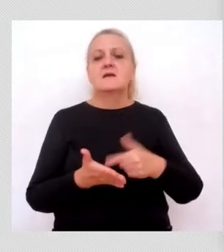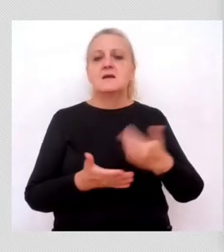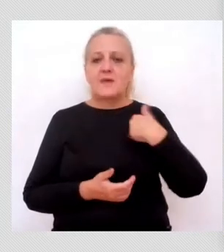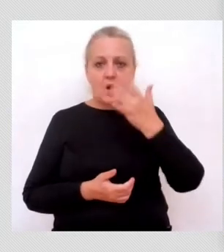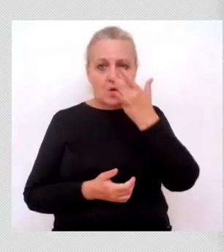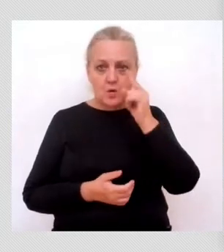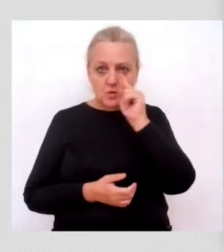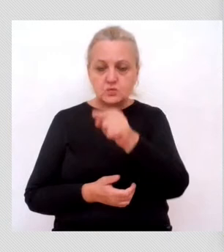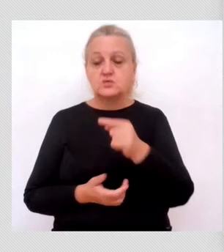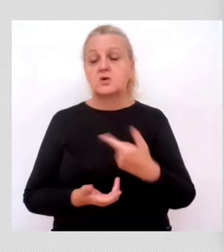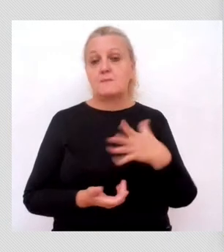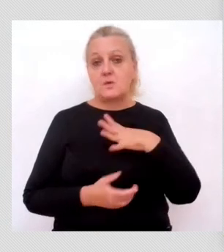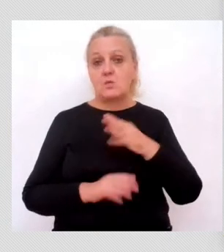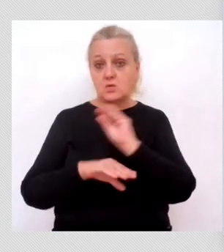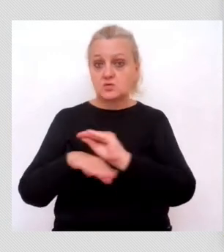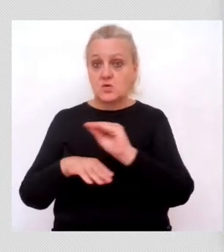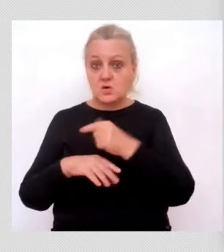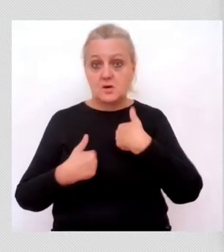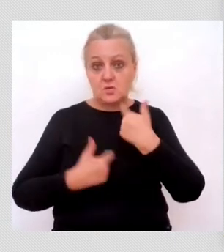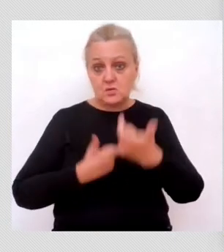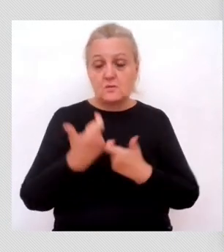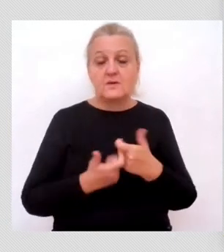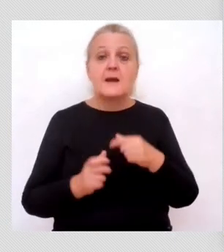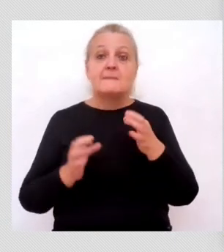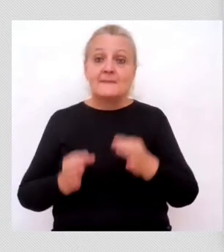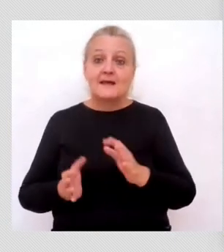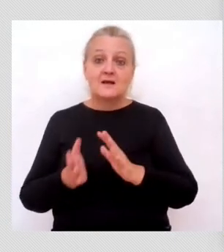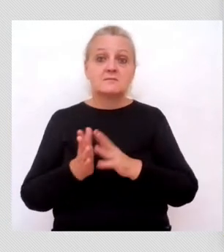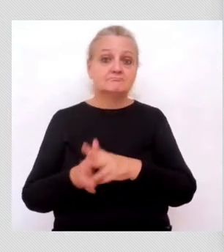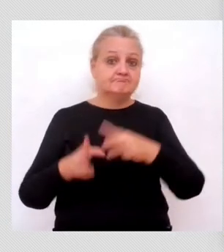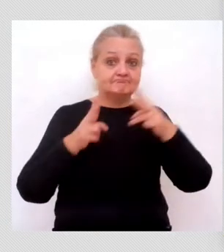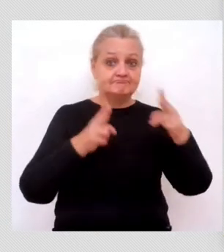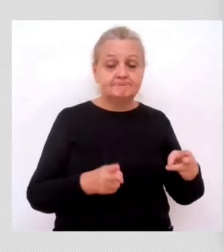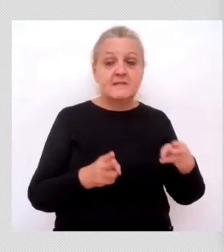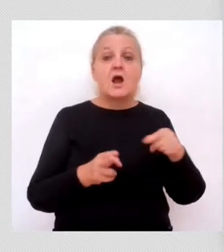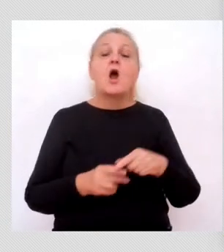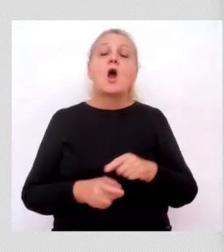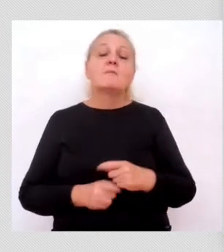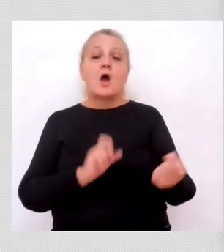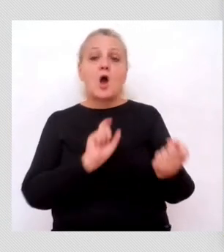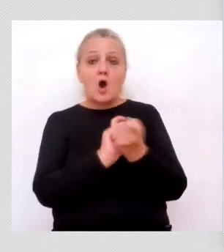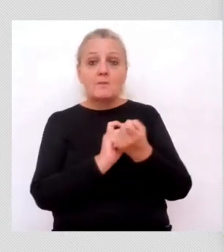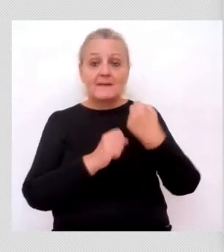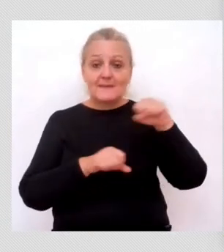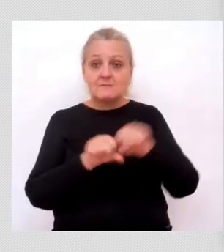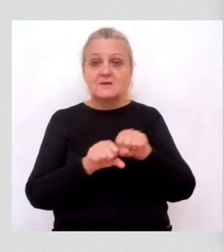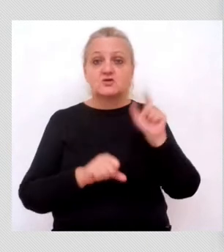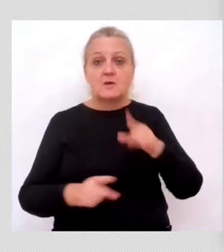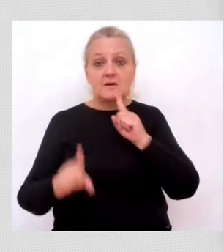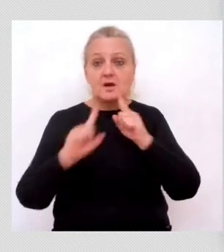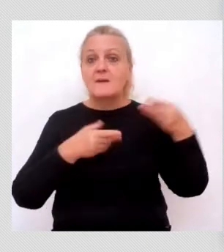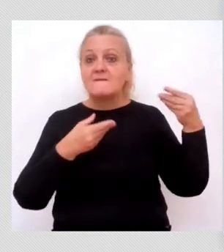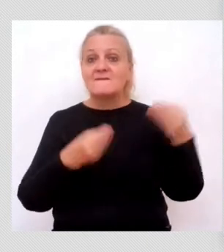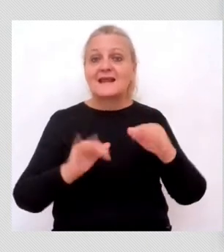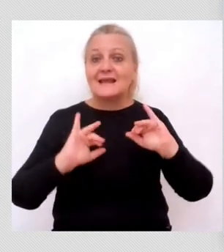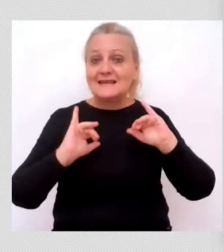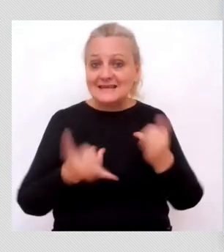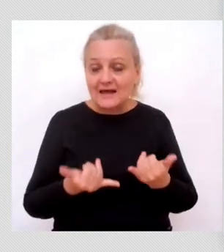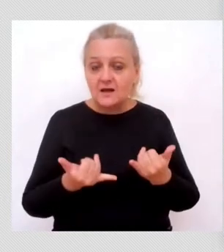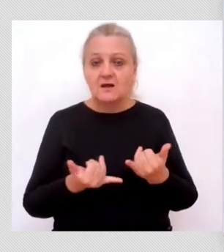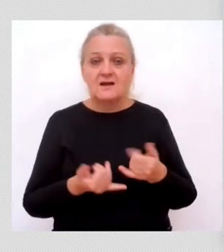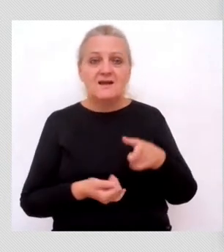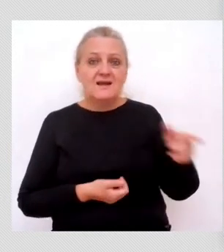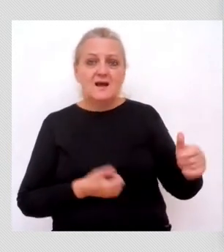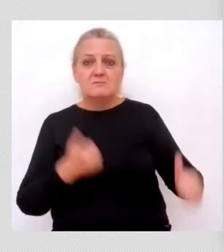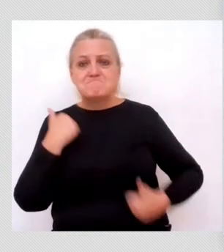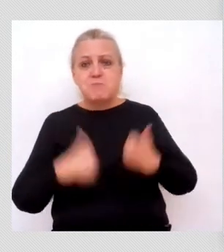Znaczy, wchodzimy w taki etap, że z opozycją demokratyczną w Polsce trzeba rozmawiać o tym, jak są finansowani, jak głupio tracą